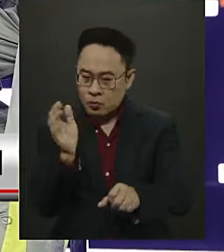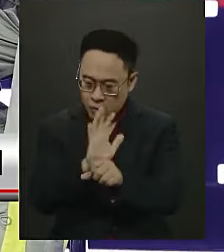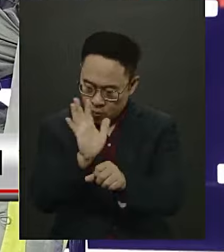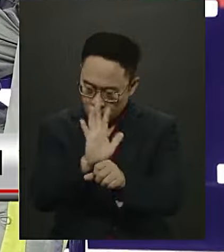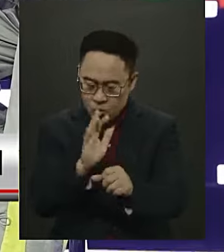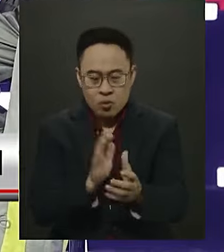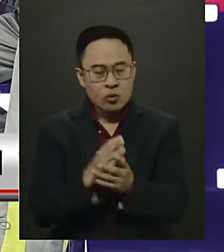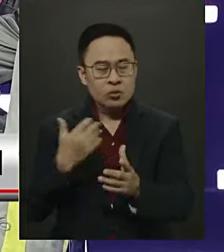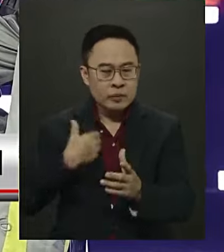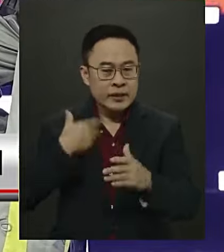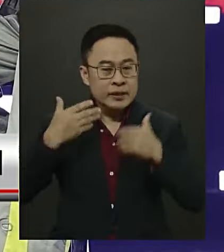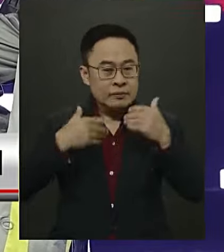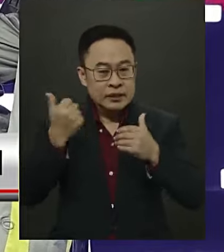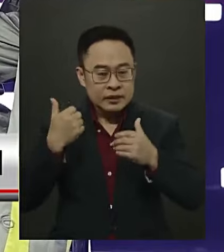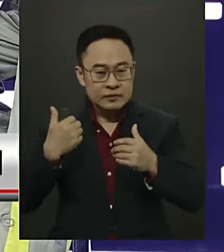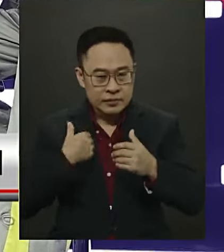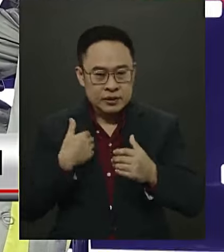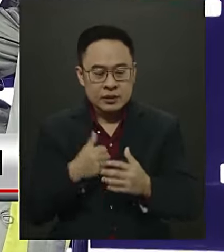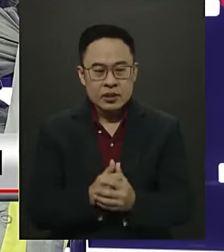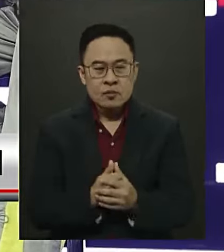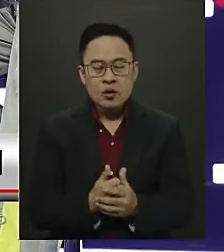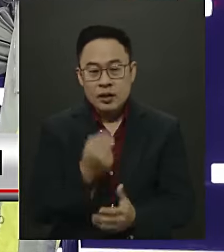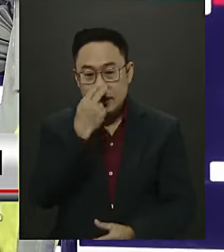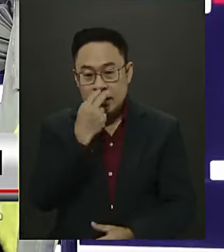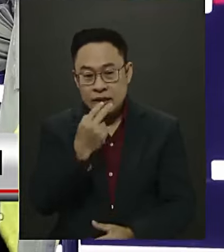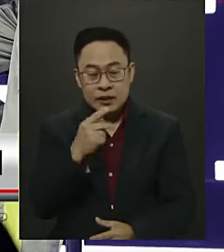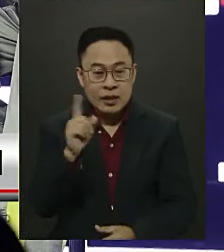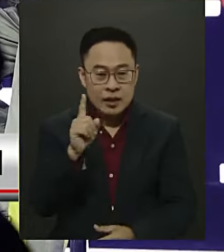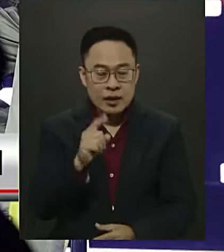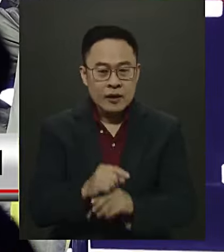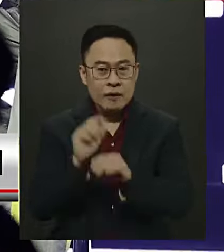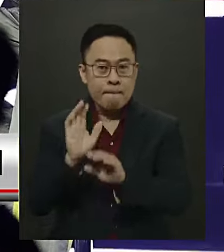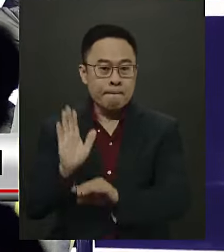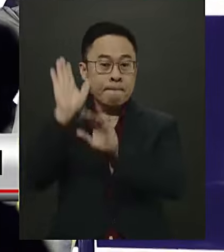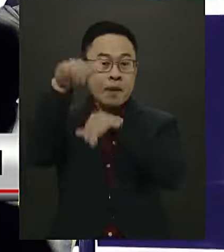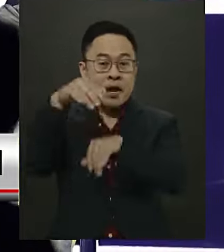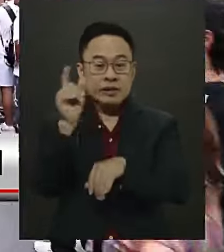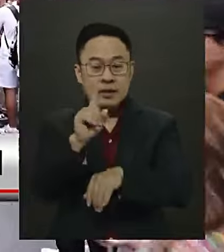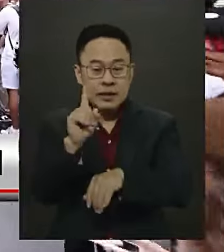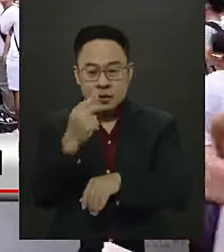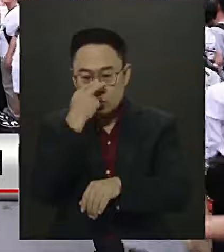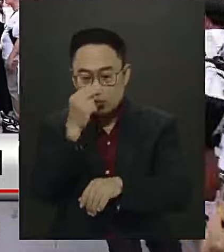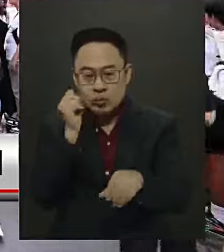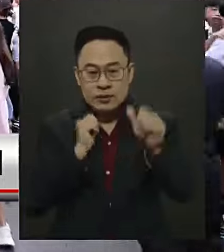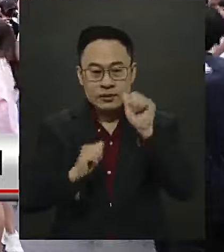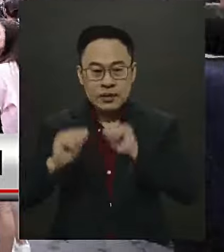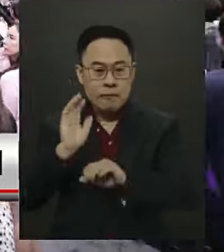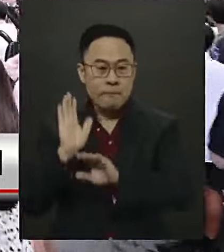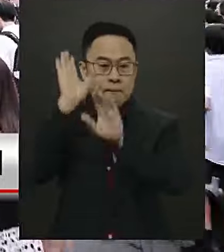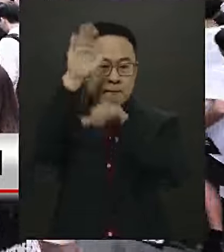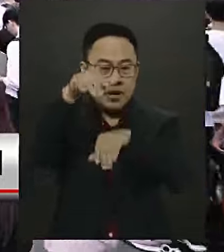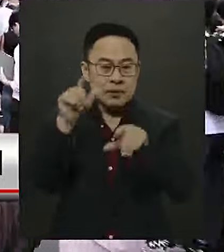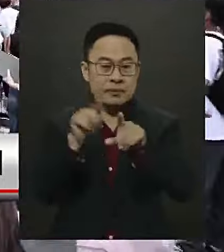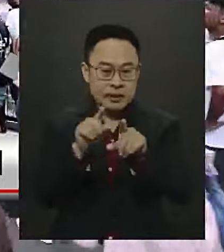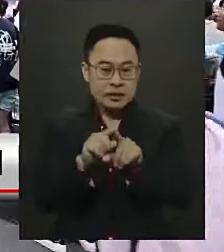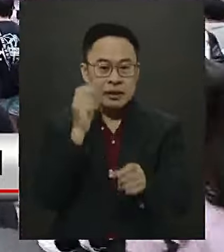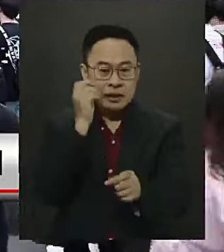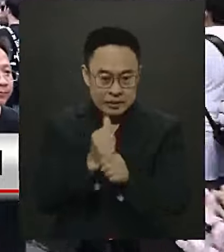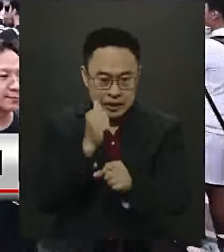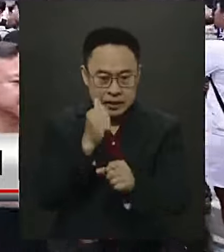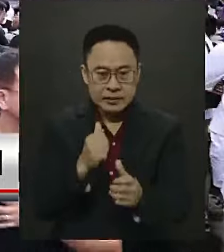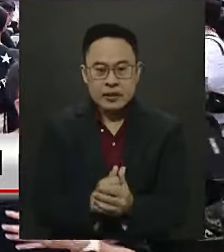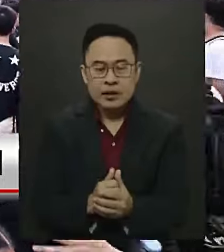รื่องหลายหลายคนค่ะอยากเห็นลีลาการเล่นบาสเกตบอลของ Kyrie Irving ซึ่งก็